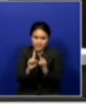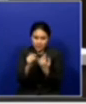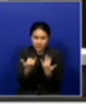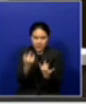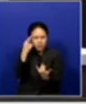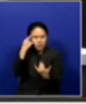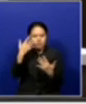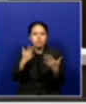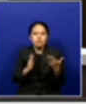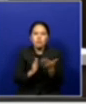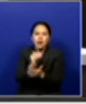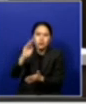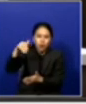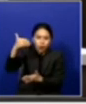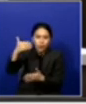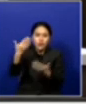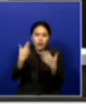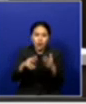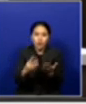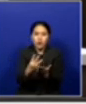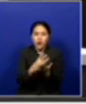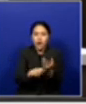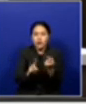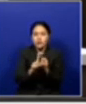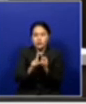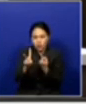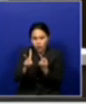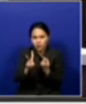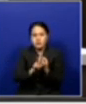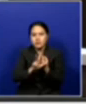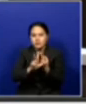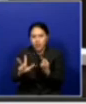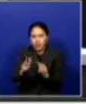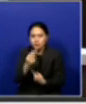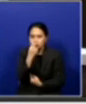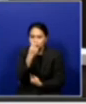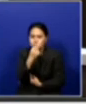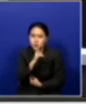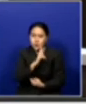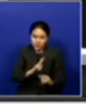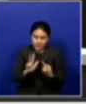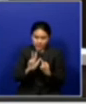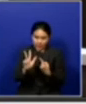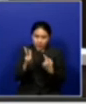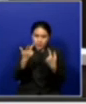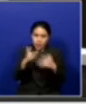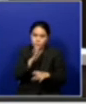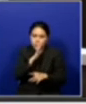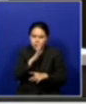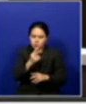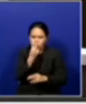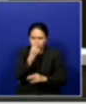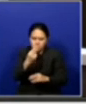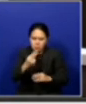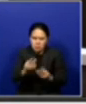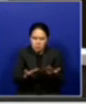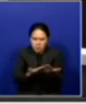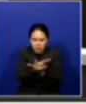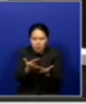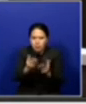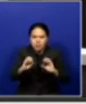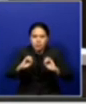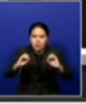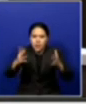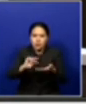านแล้วไปดูวาระที่2วาระที่3พอวาระที่3ทุกสิ่งทุกอย่างไม่ปรากฏความชัดเจนเนี่ยต้องกลับเรียนท่านประธานนะ